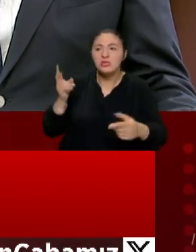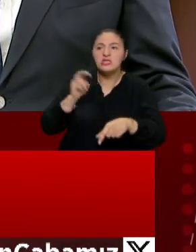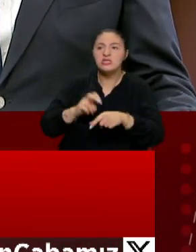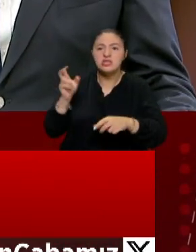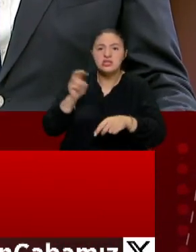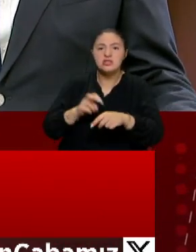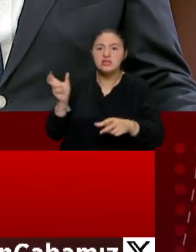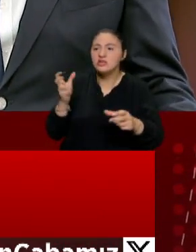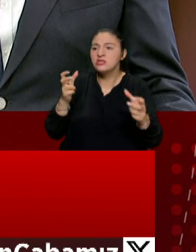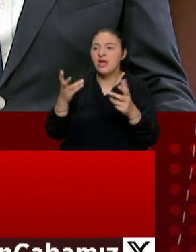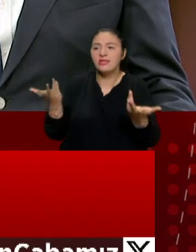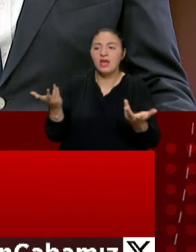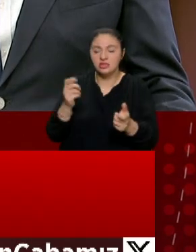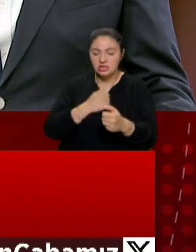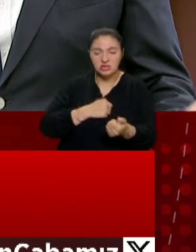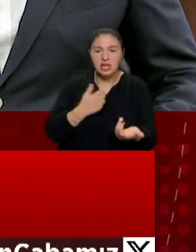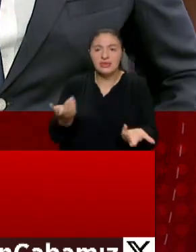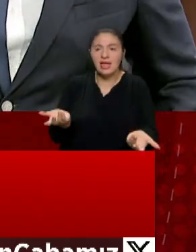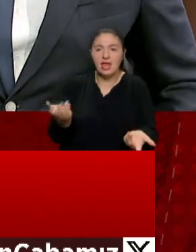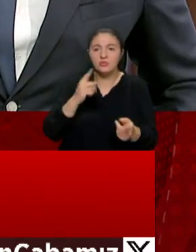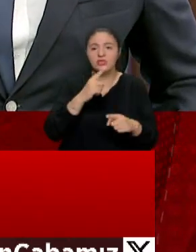kimliğe Niye bu kızgınlık